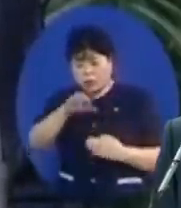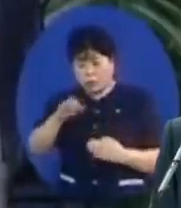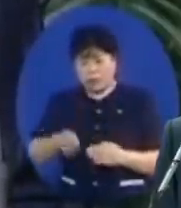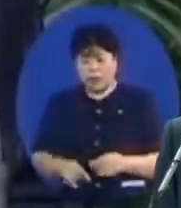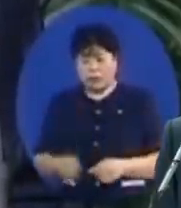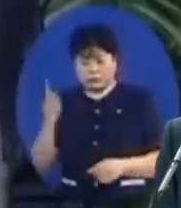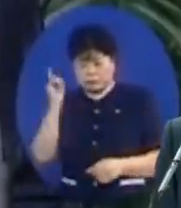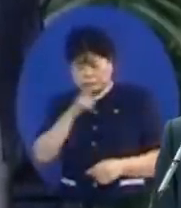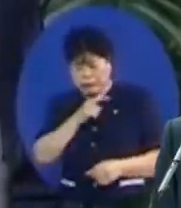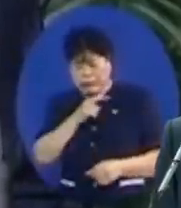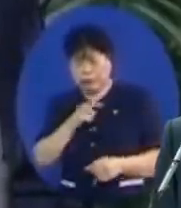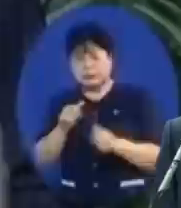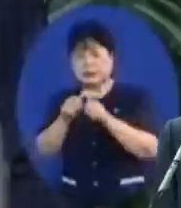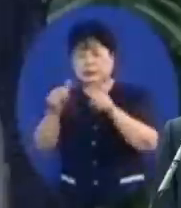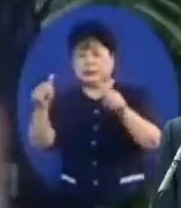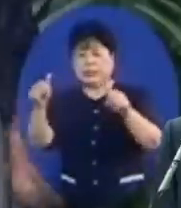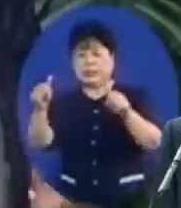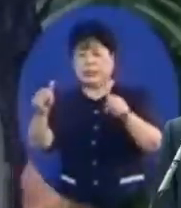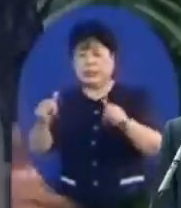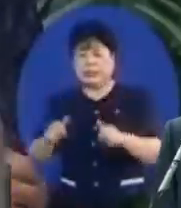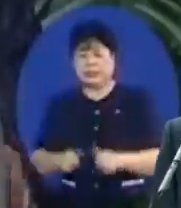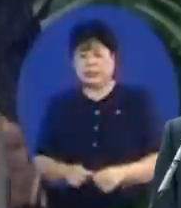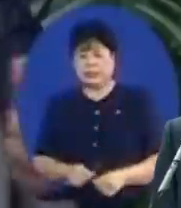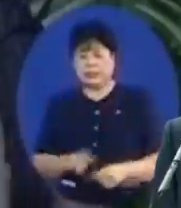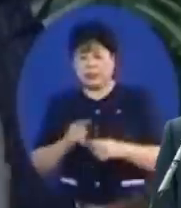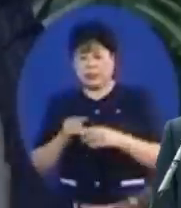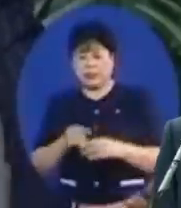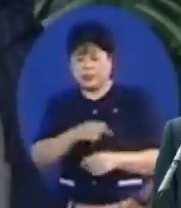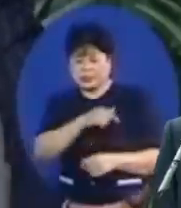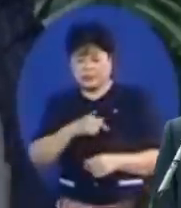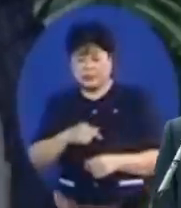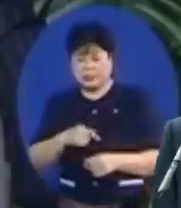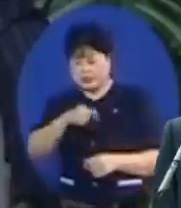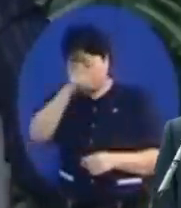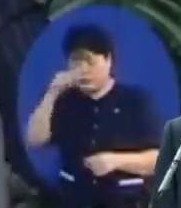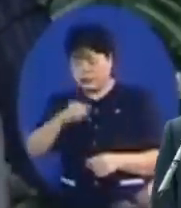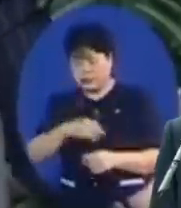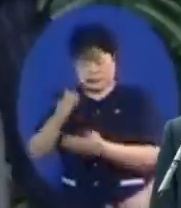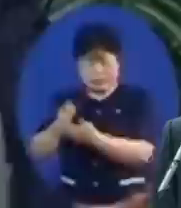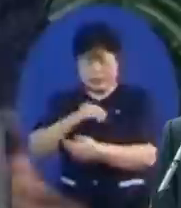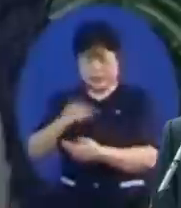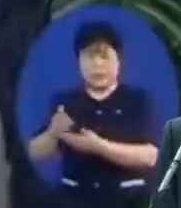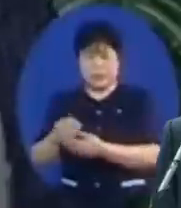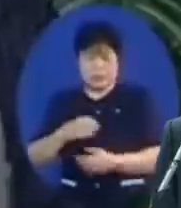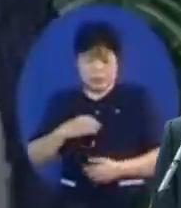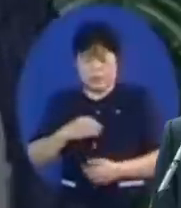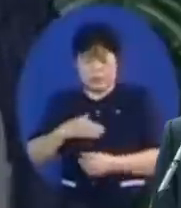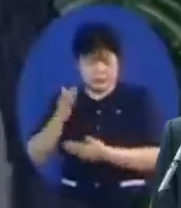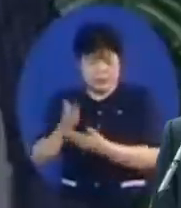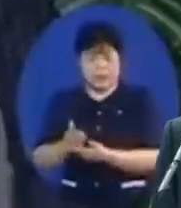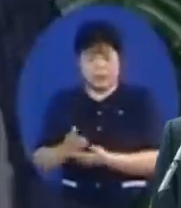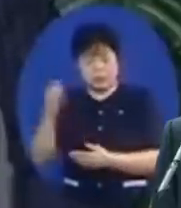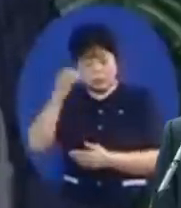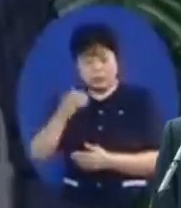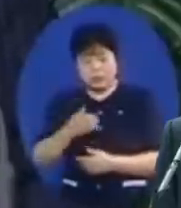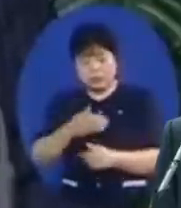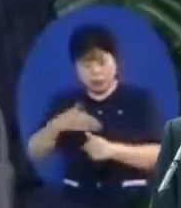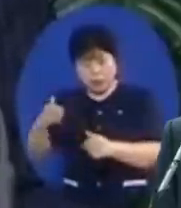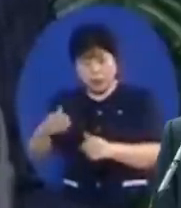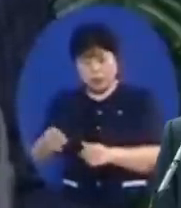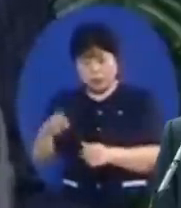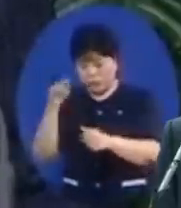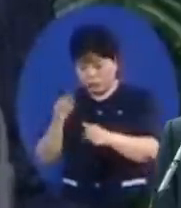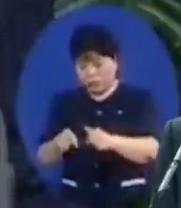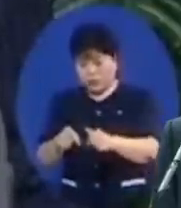괴파하기로 소문난 남자인지라 교회 재직들이 와서 목사님 따라가지 마십시오. 마시면 성령께서 따라가라는 지시가